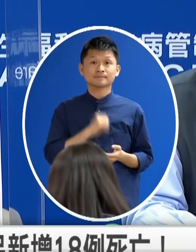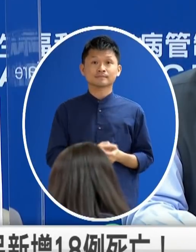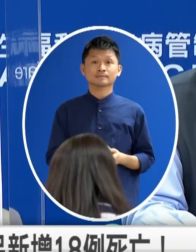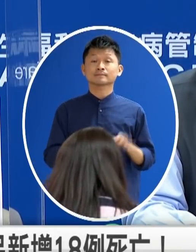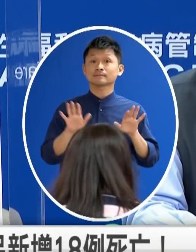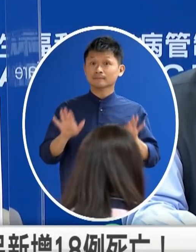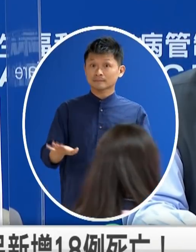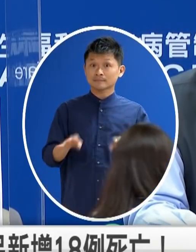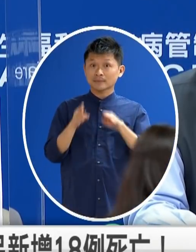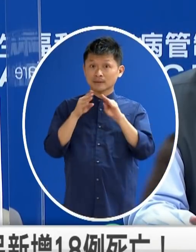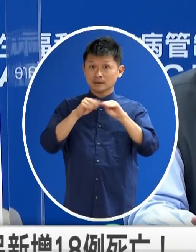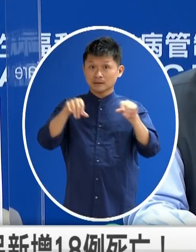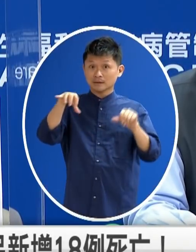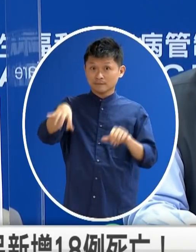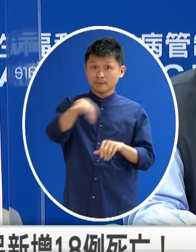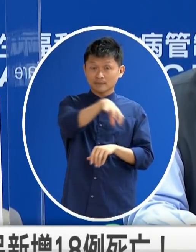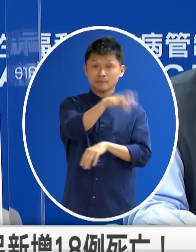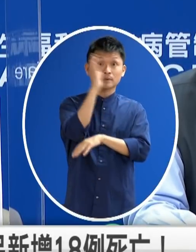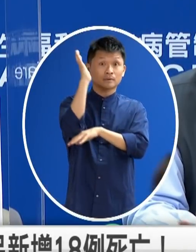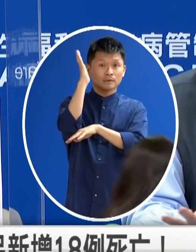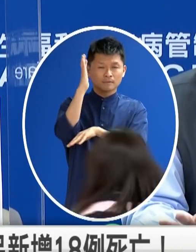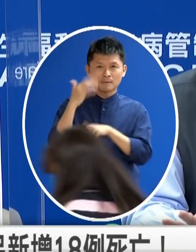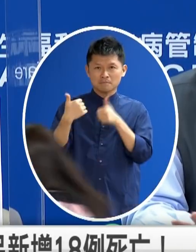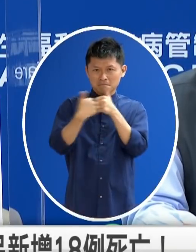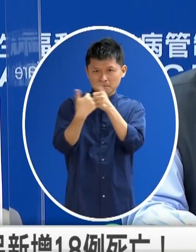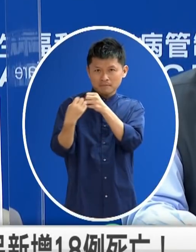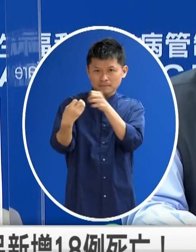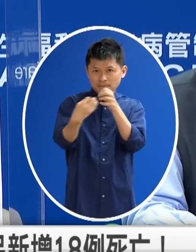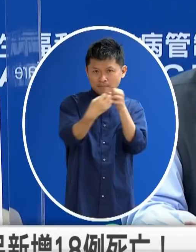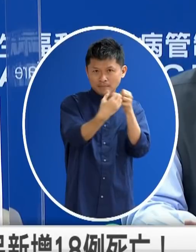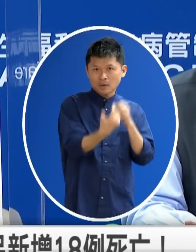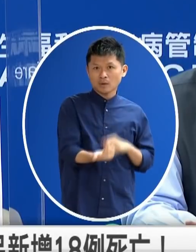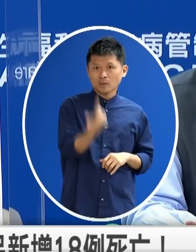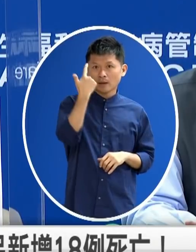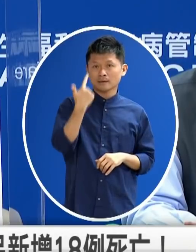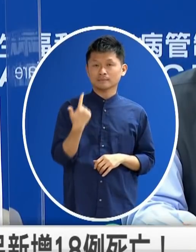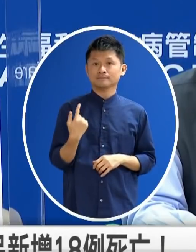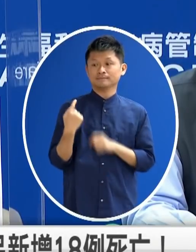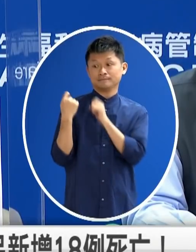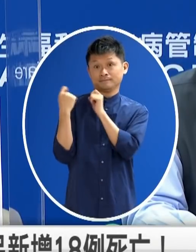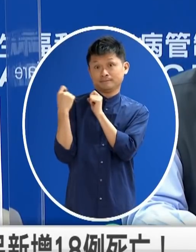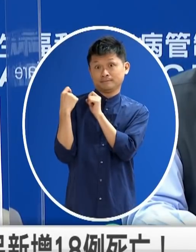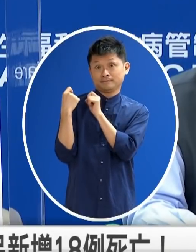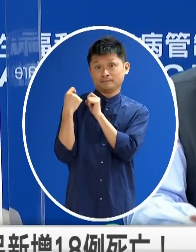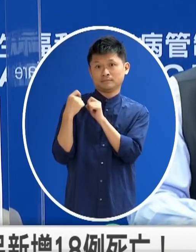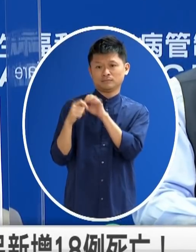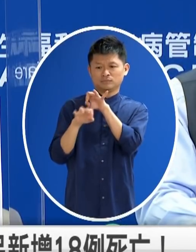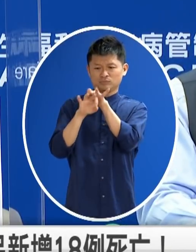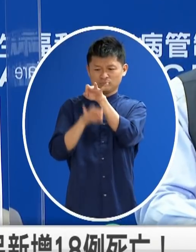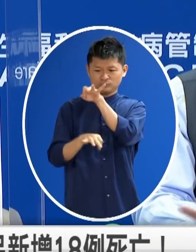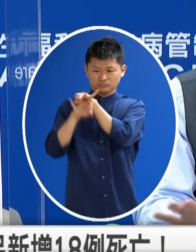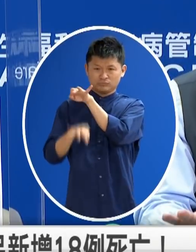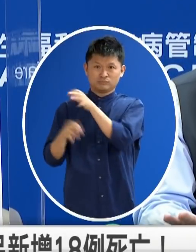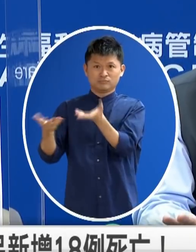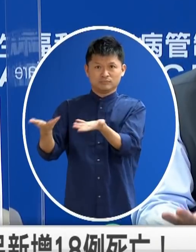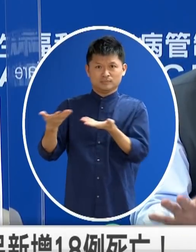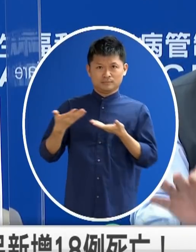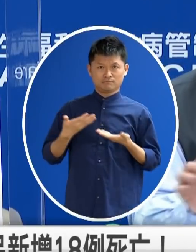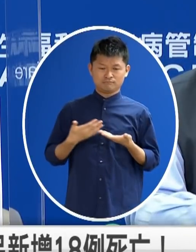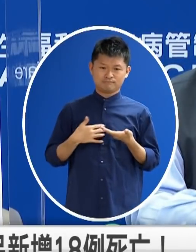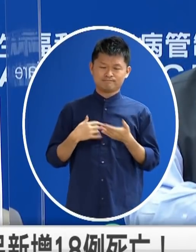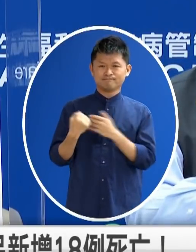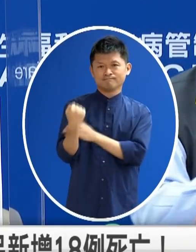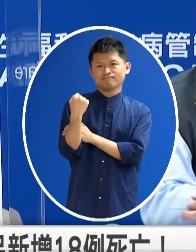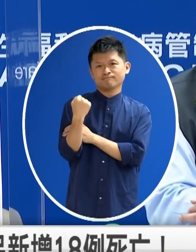现在也要跟地方政府也要来赶快来谈一件事情，就是前一段时间他们的造册有的时候不够